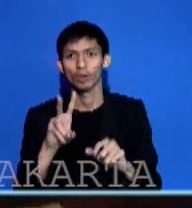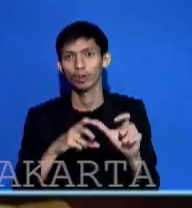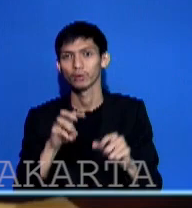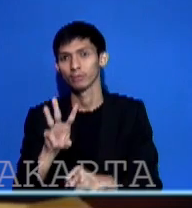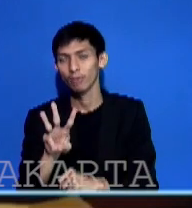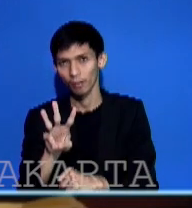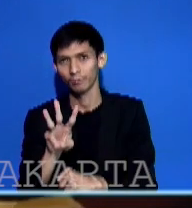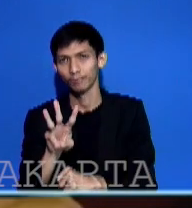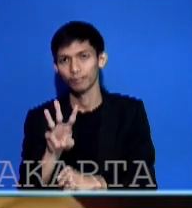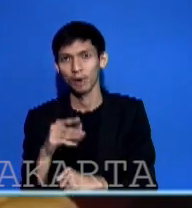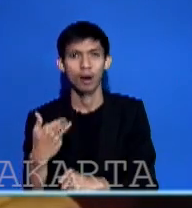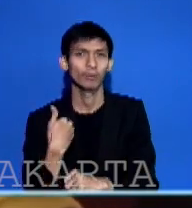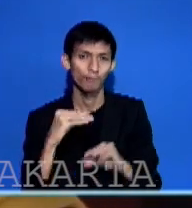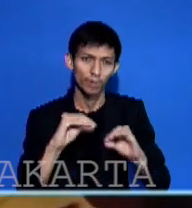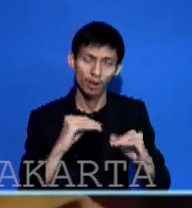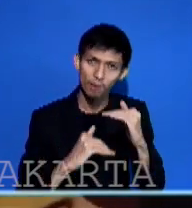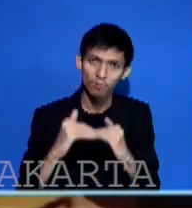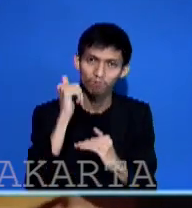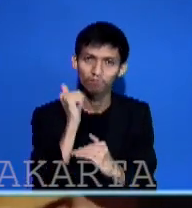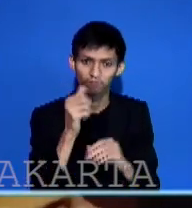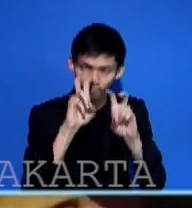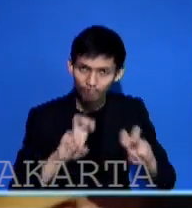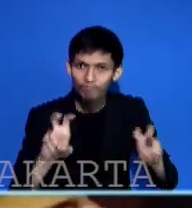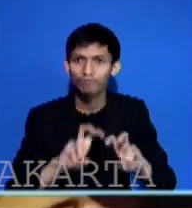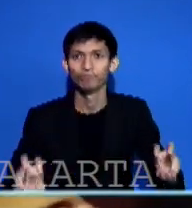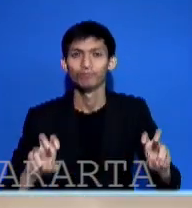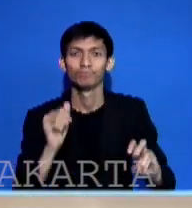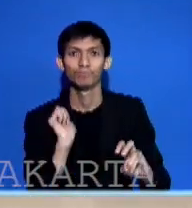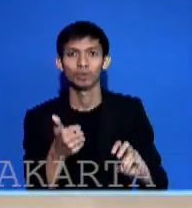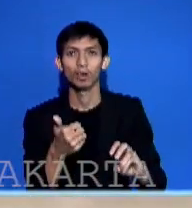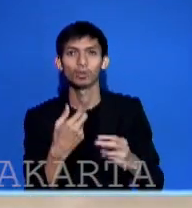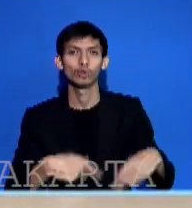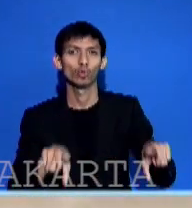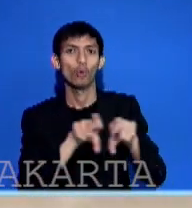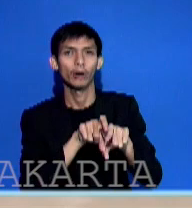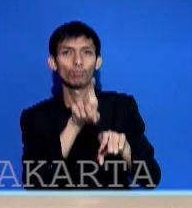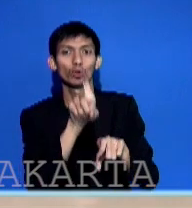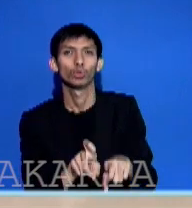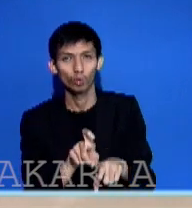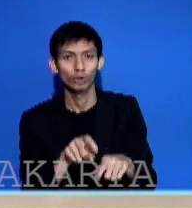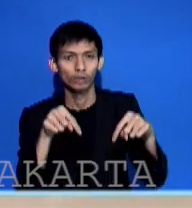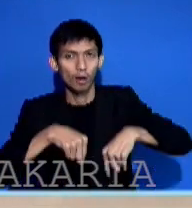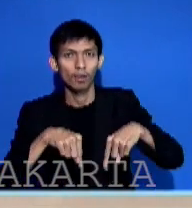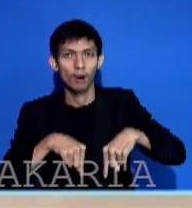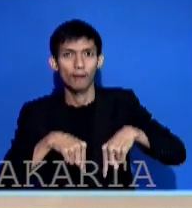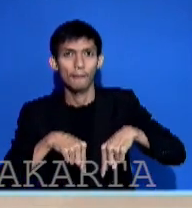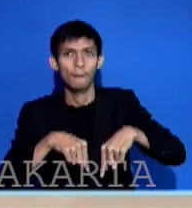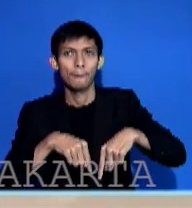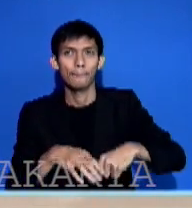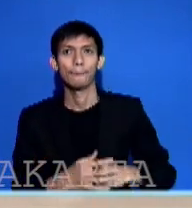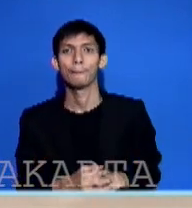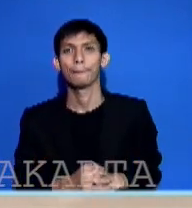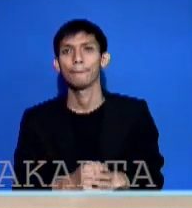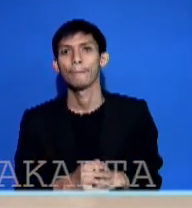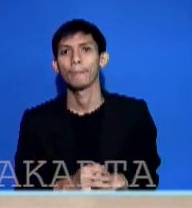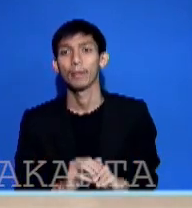tinggi mampu menghasilkan riset-riset inovatif dan relevan sesuai kebutuhan saat ini. Selain itu,